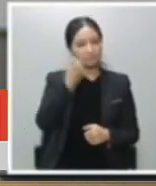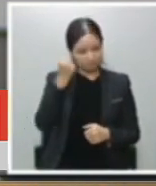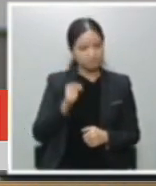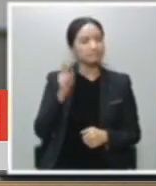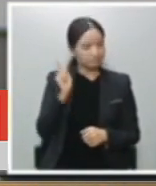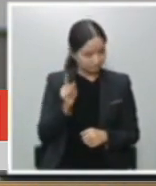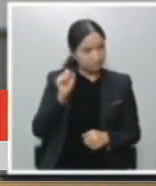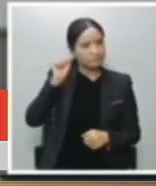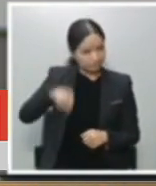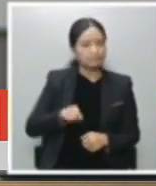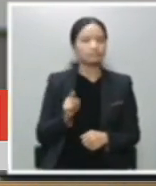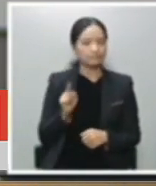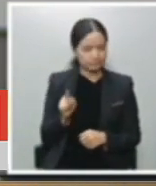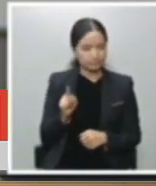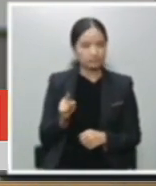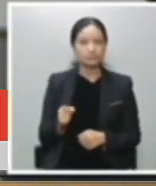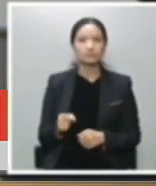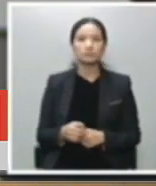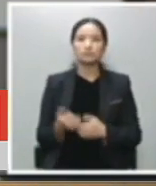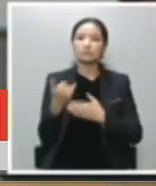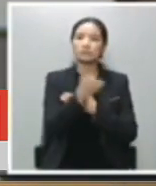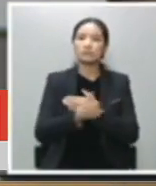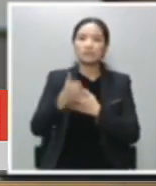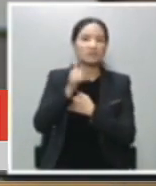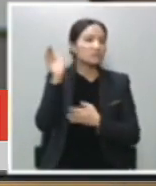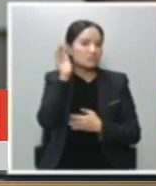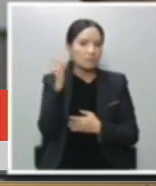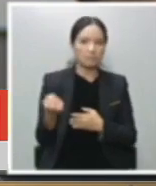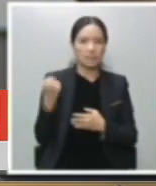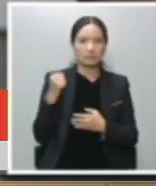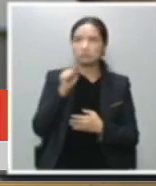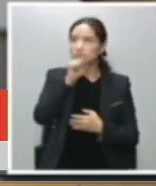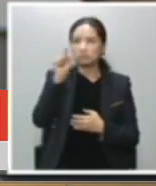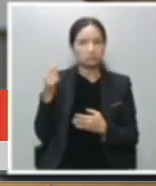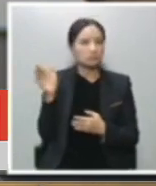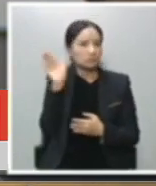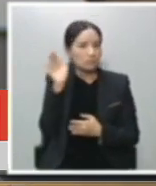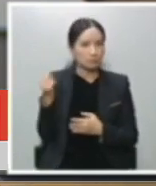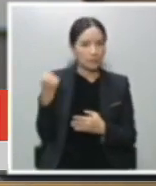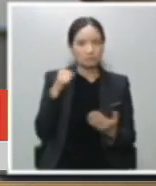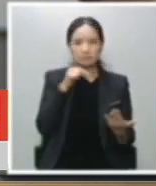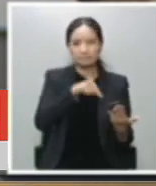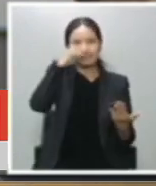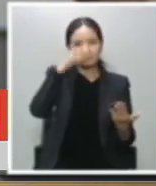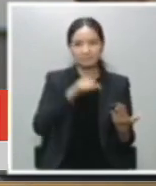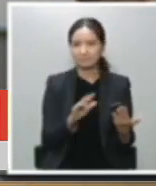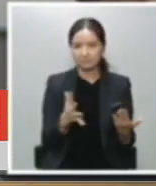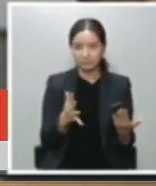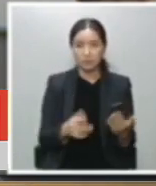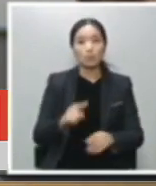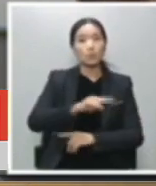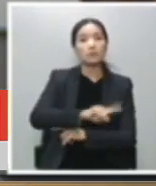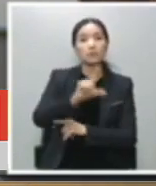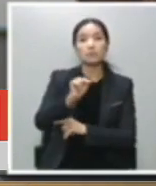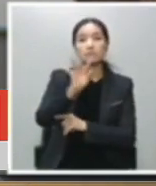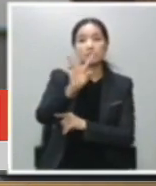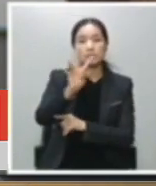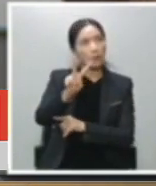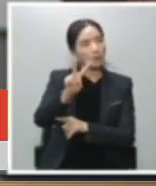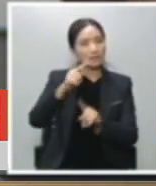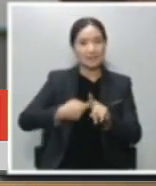นที่ทำให้ประเทศไม่ได้รับความเชื่อมั่นการปฏิวัติรัฐประหารเมื่อ22พฤษภาคม